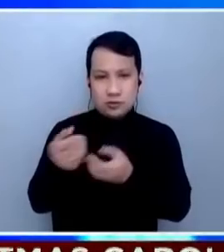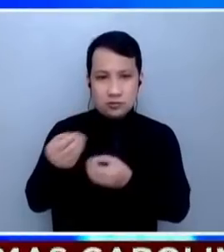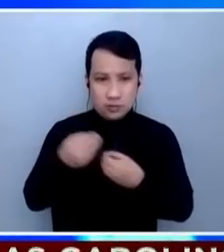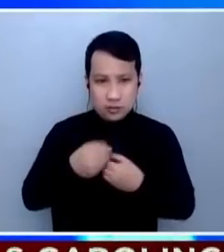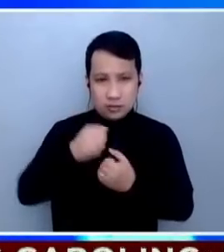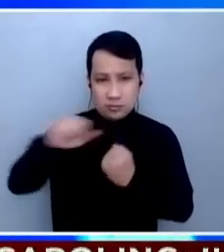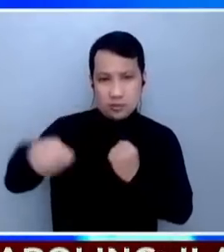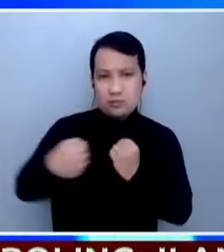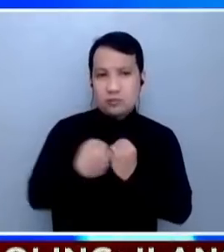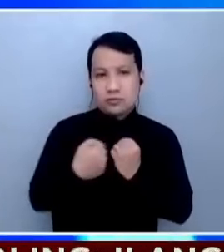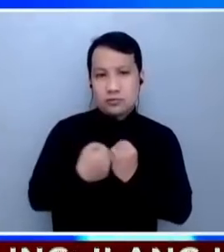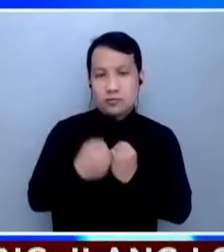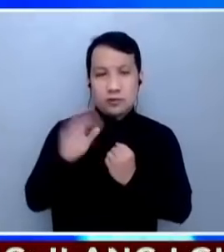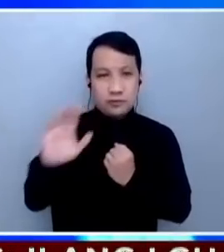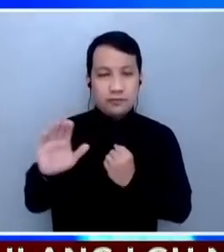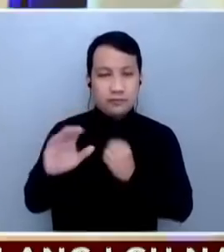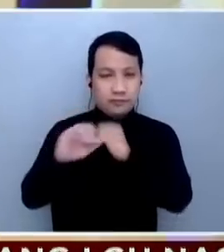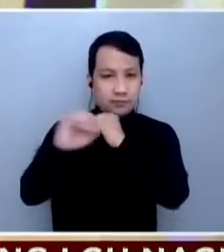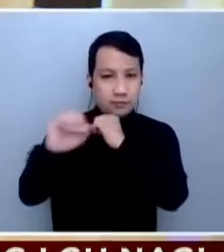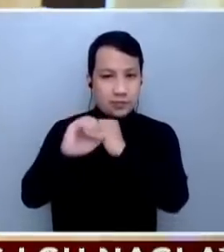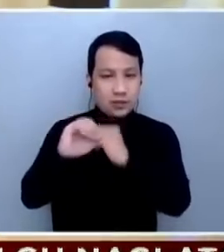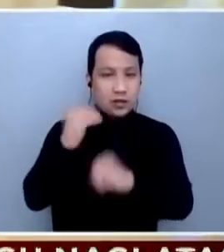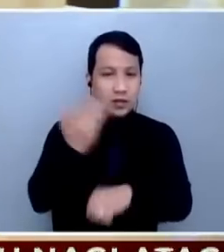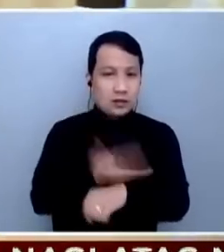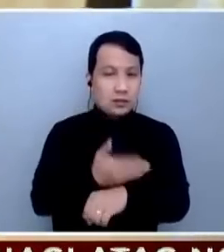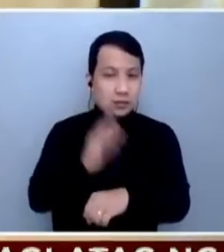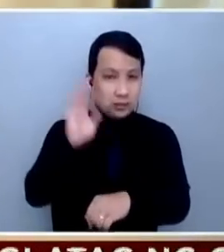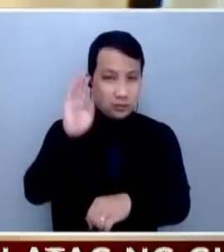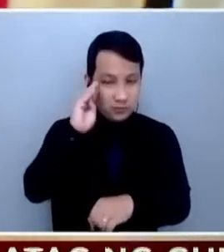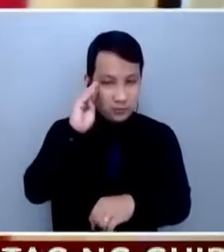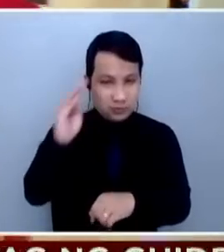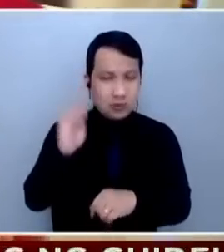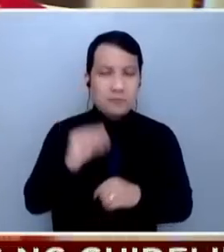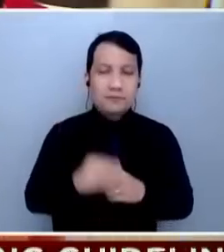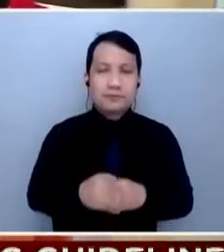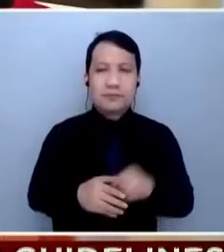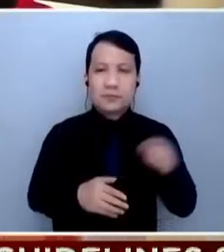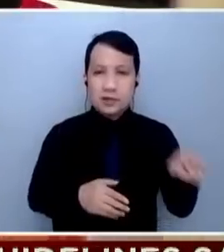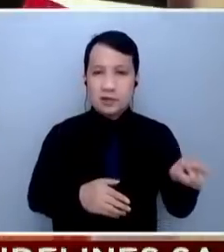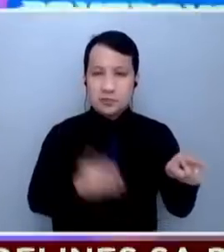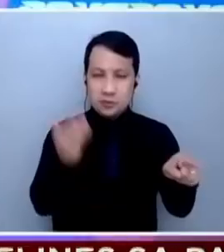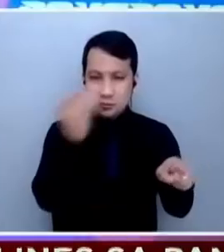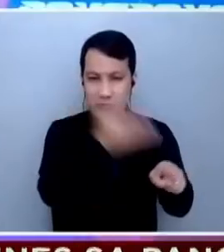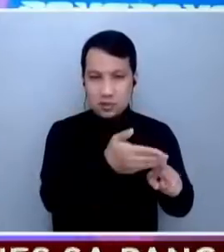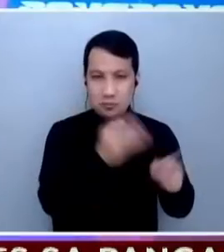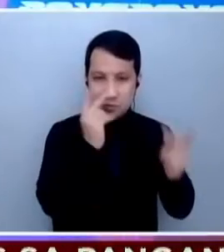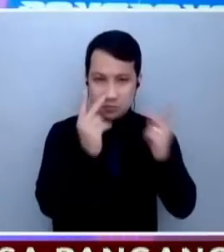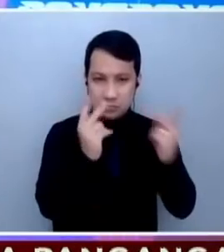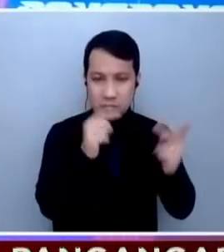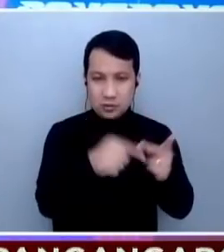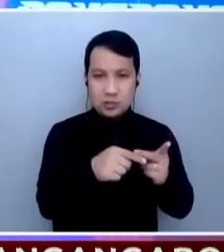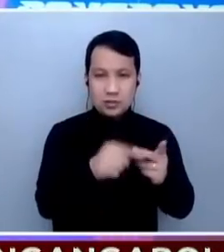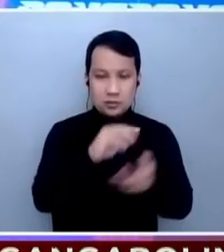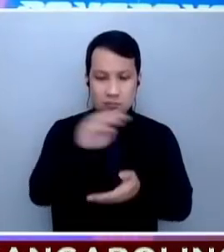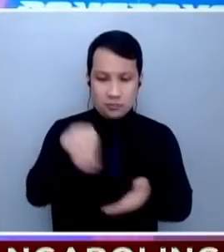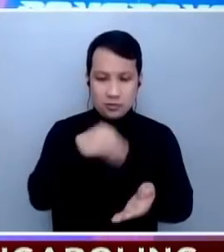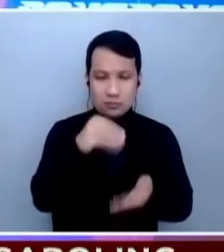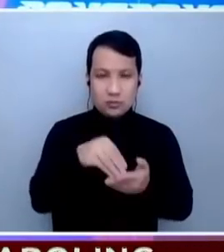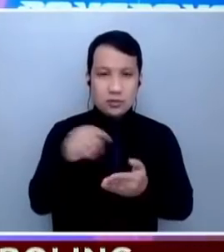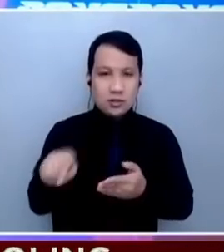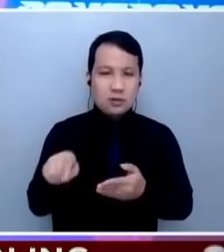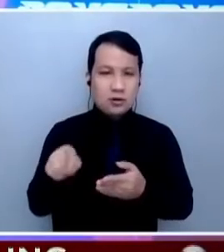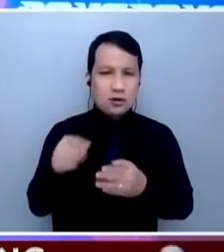suporta sa kandidatura ng anak ng dating Pangulong Marcos. Dumalo umano sa kanilang headquarters sa Mandaluyong ang